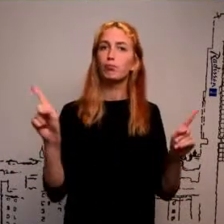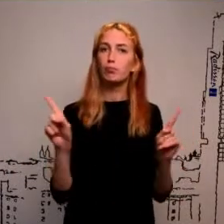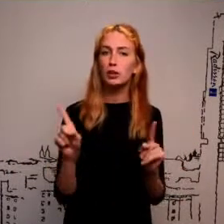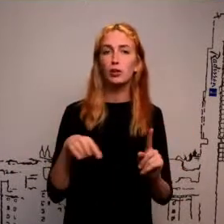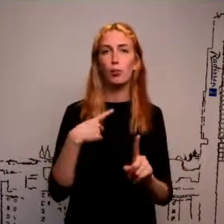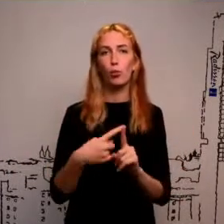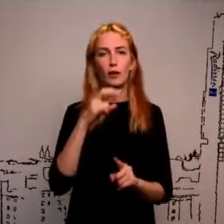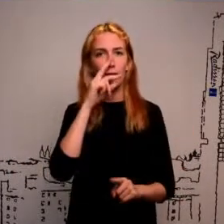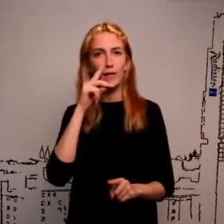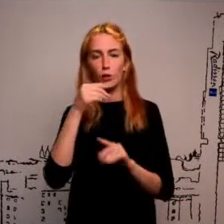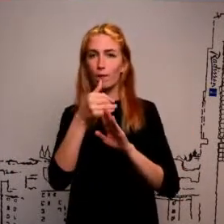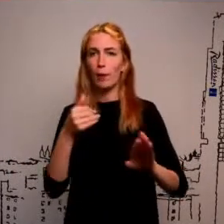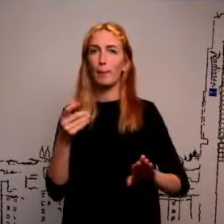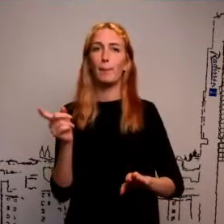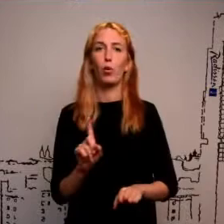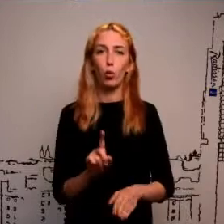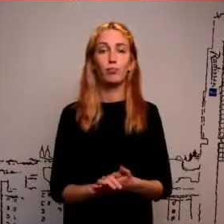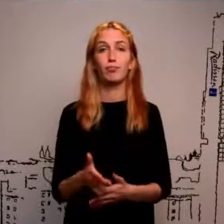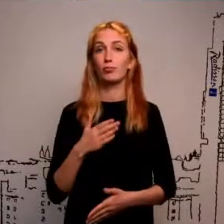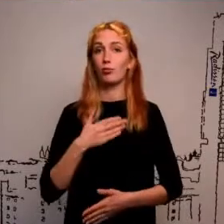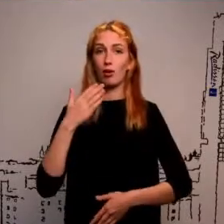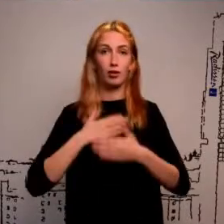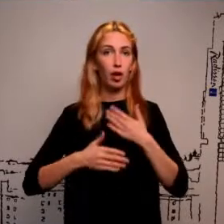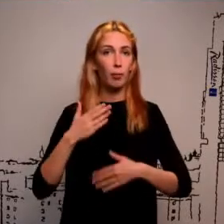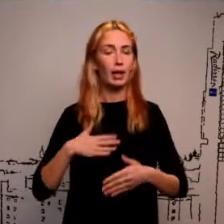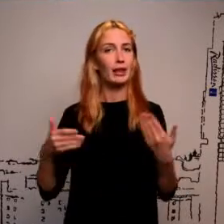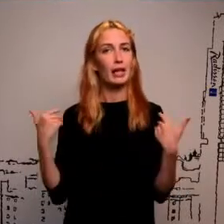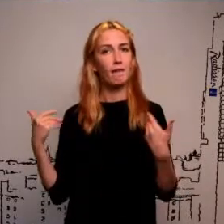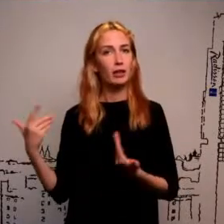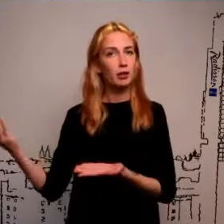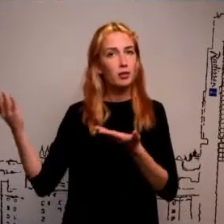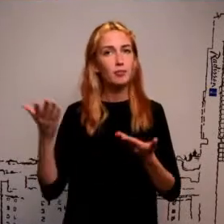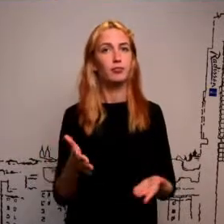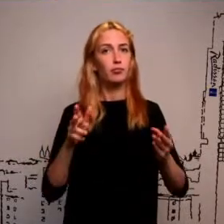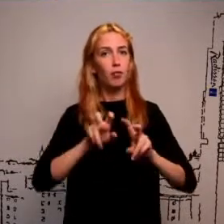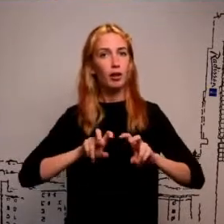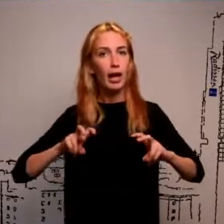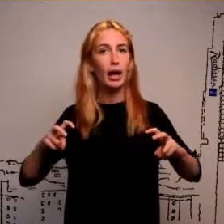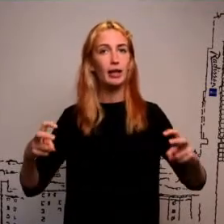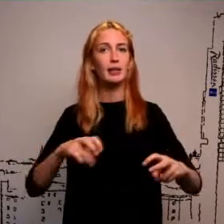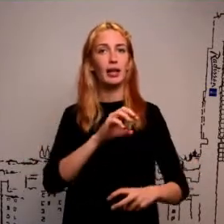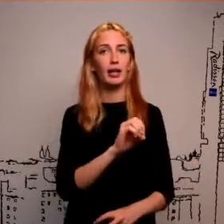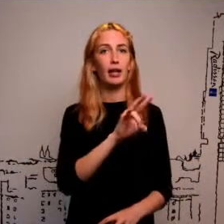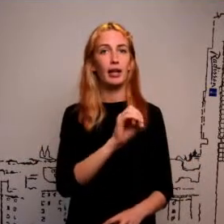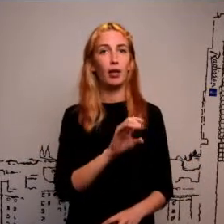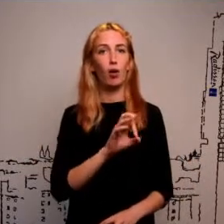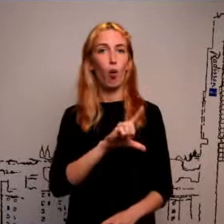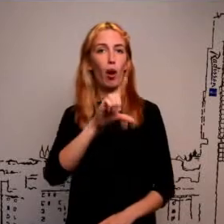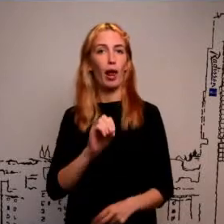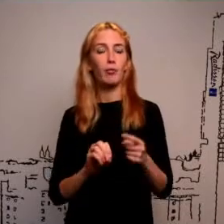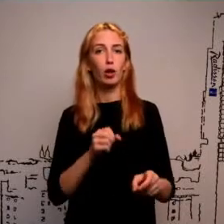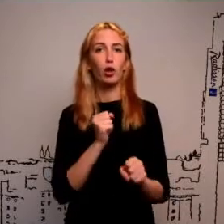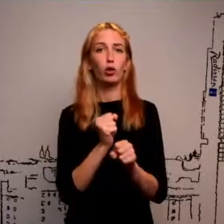vigu kindlasti vältida. Mul on väga hea meel tervitada siin paneelis Ene Ollet, kes